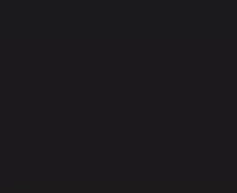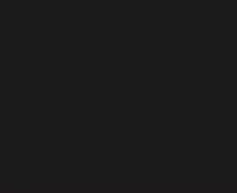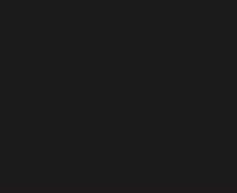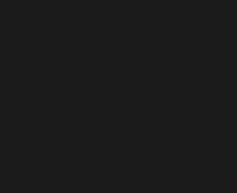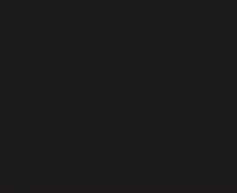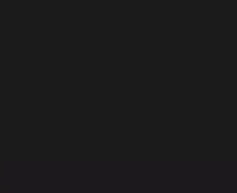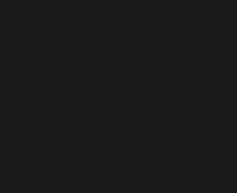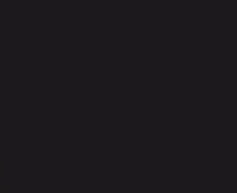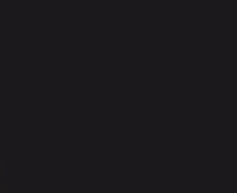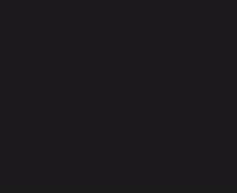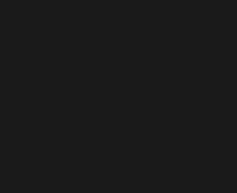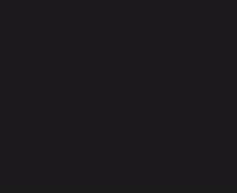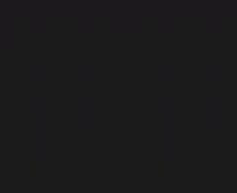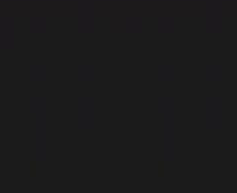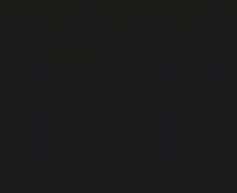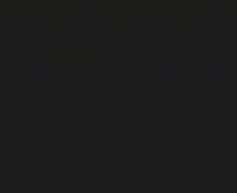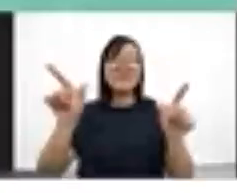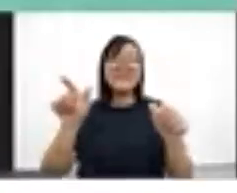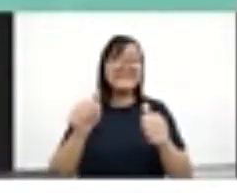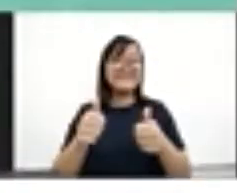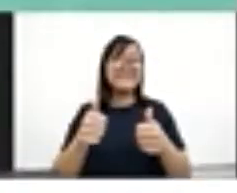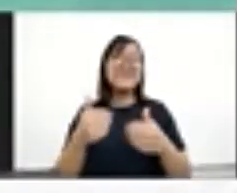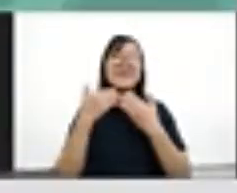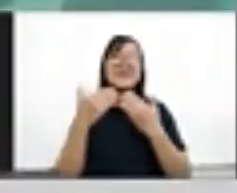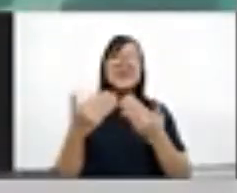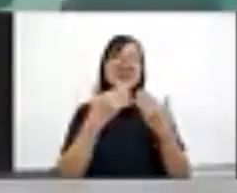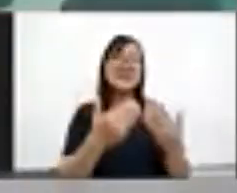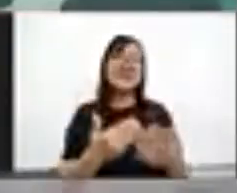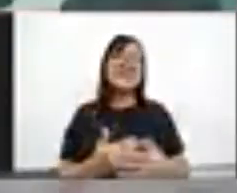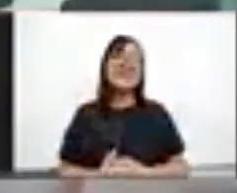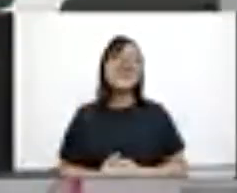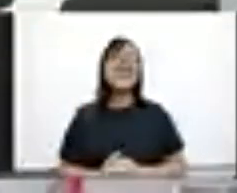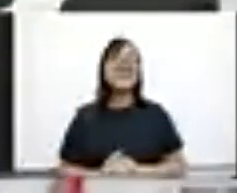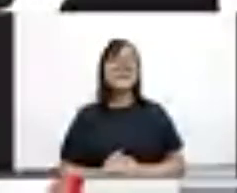Thank you Pak Alex for Berry t-shirt